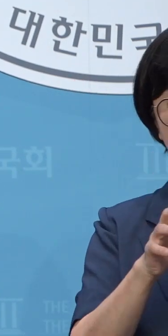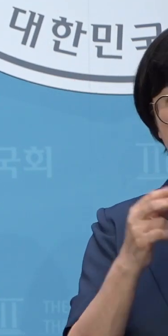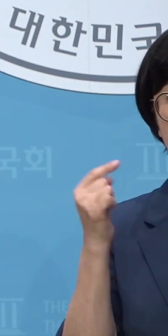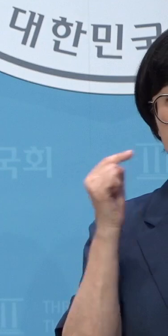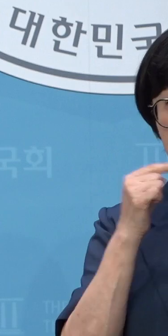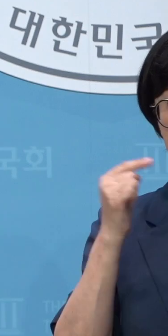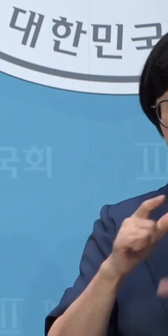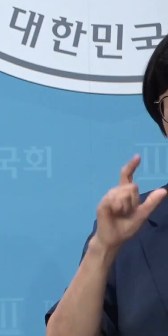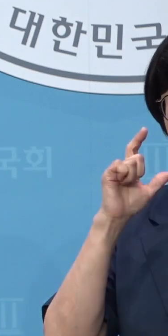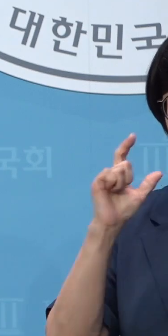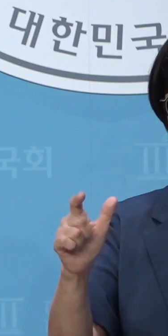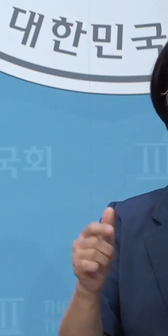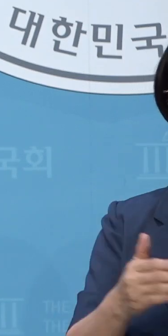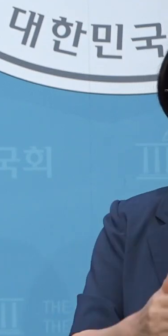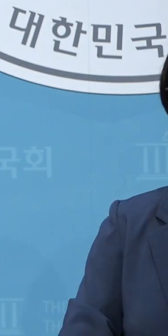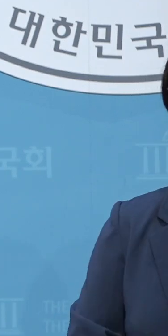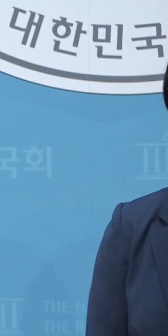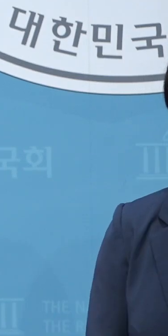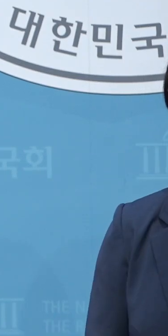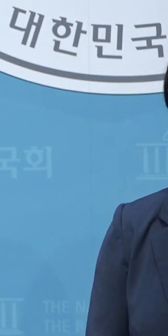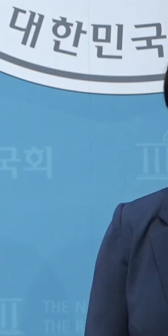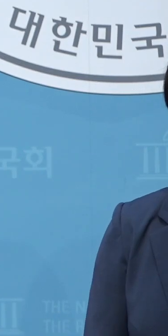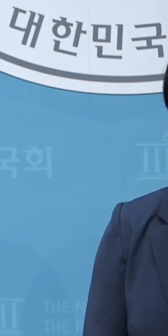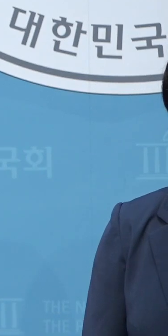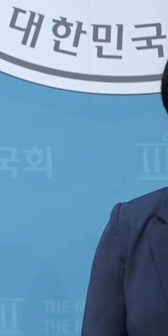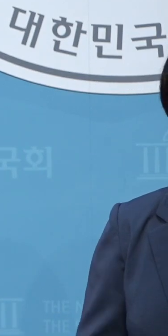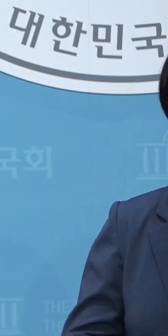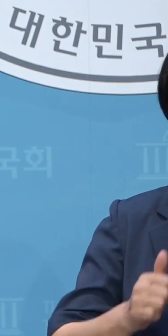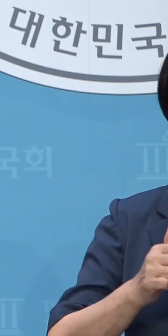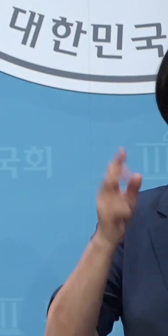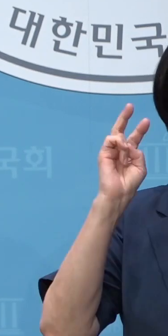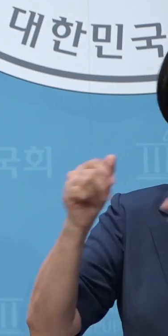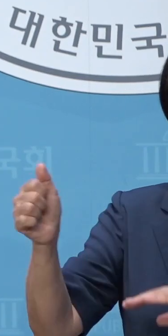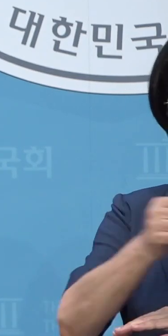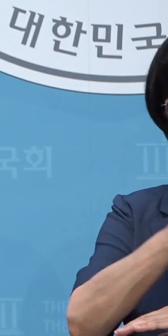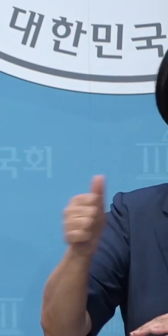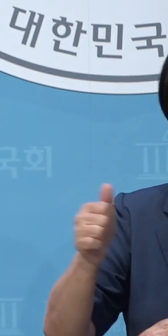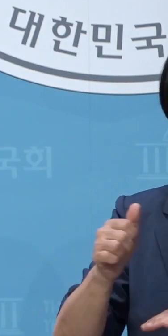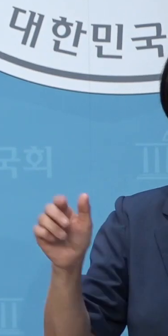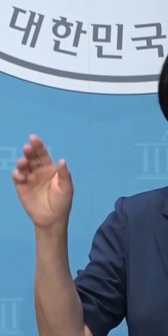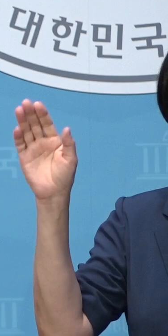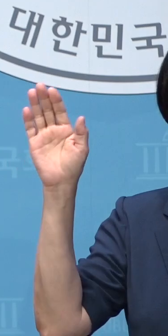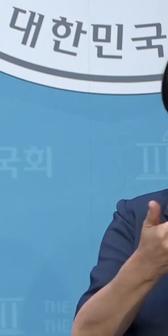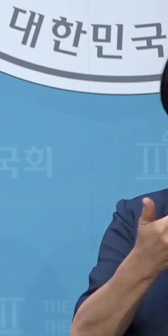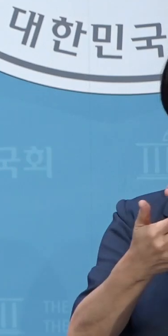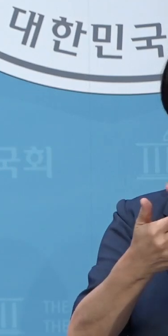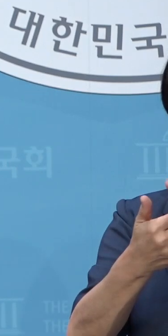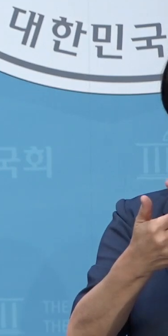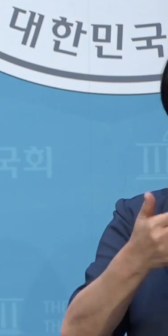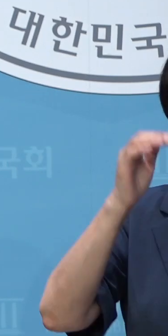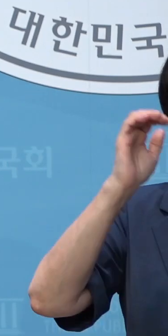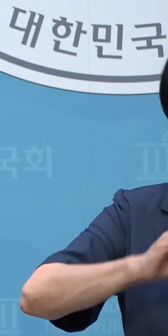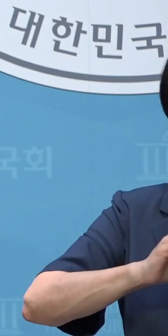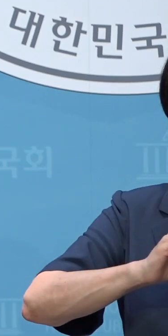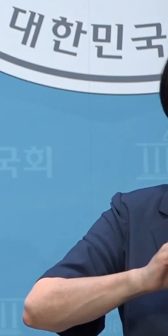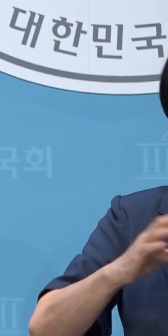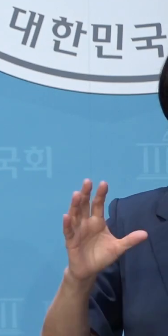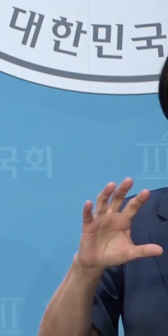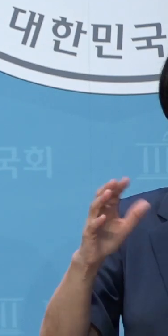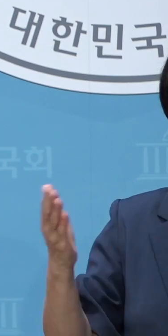또 엄포를 놓았습니다 출퇴근 시간과 심야 새벽에 집회를 제한하라고